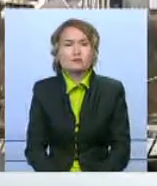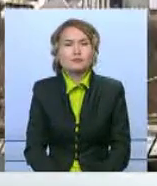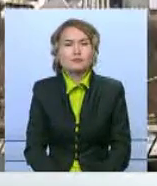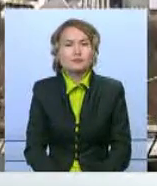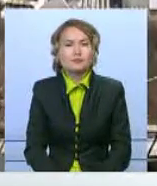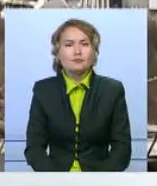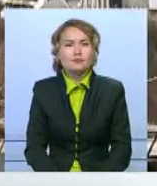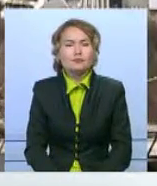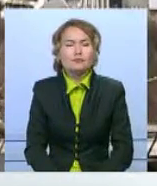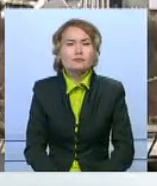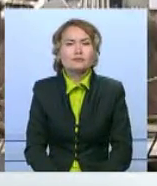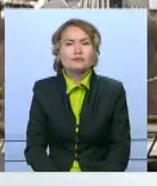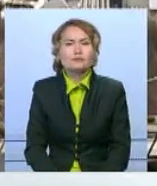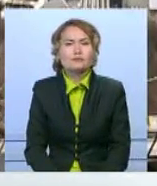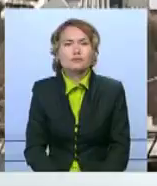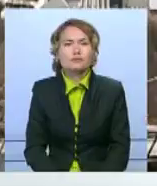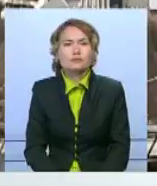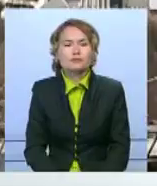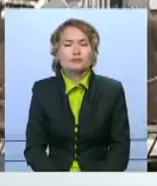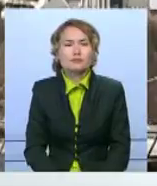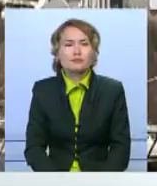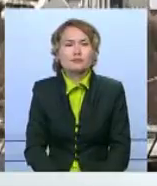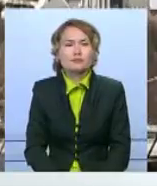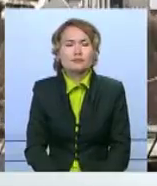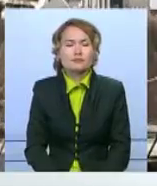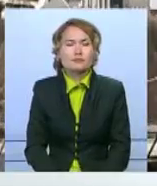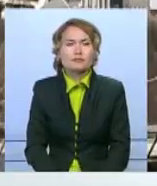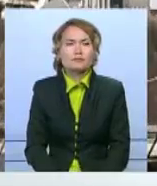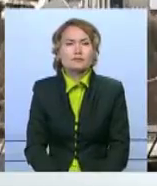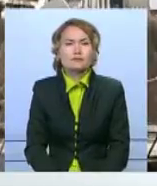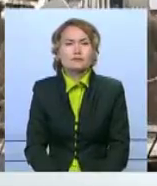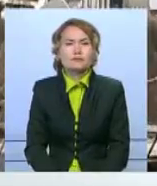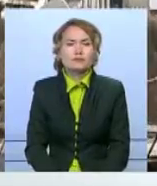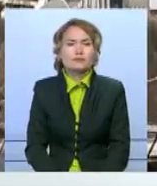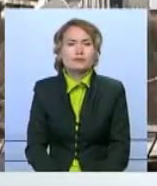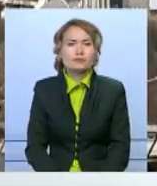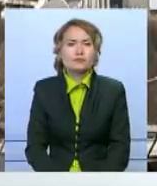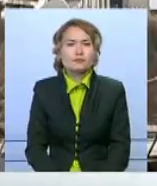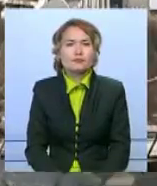Анна Анастасиади, Шалва Сурамилашвили, Хабар 24, Грузия.